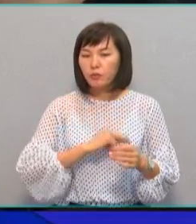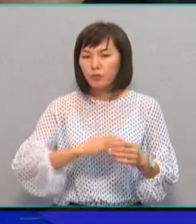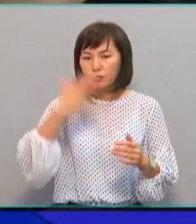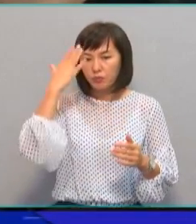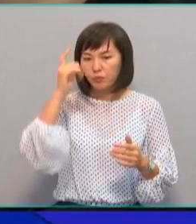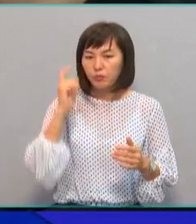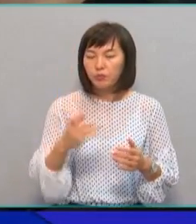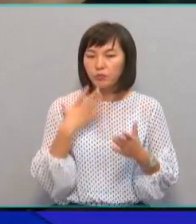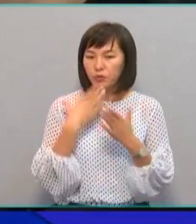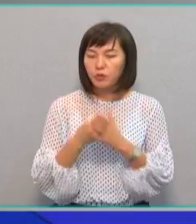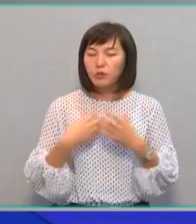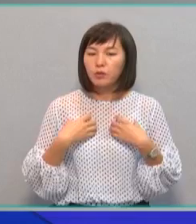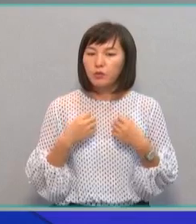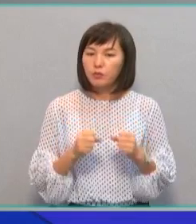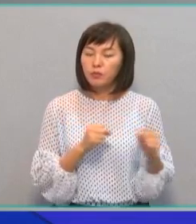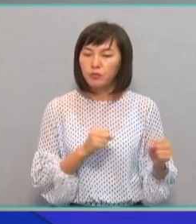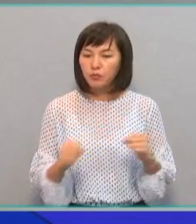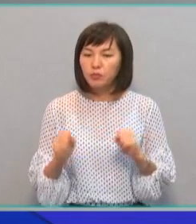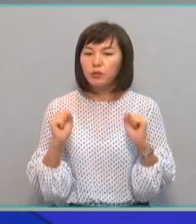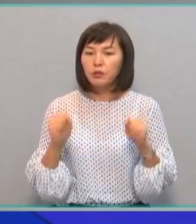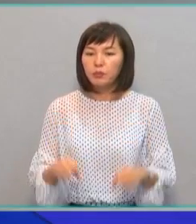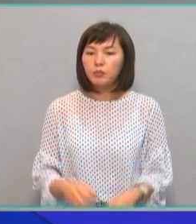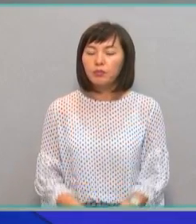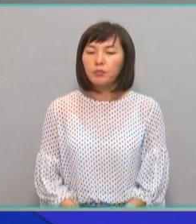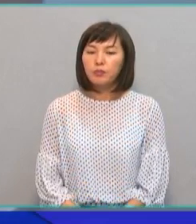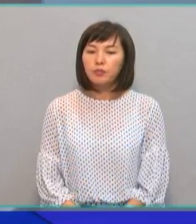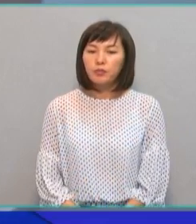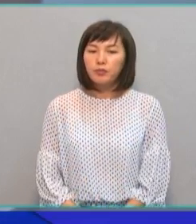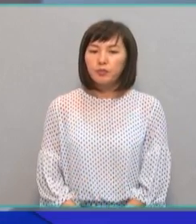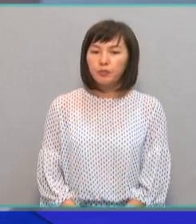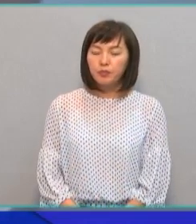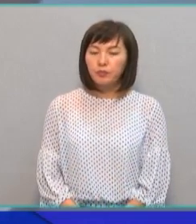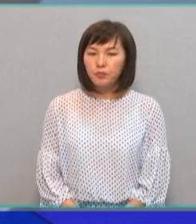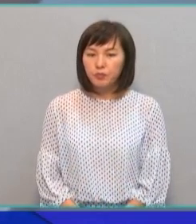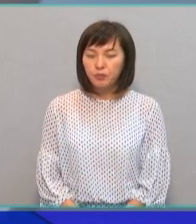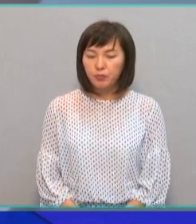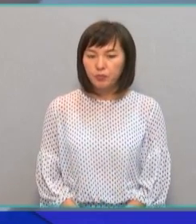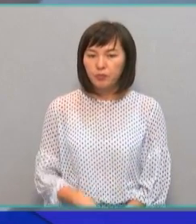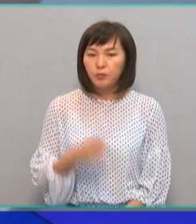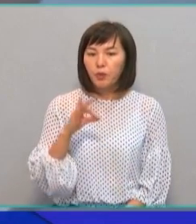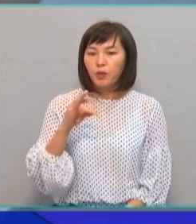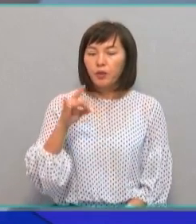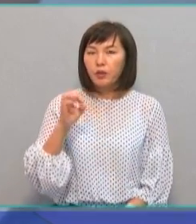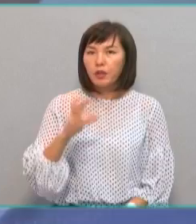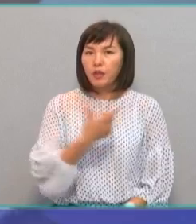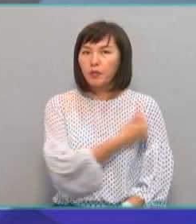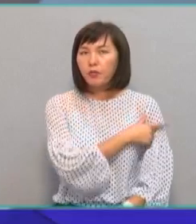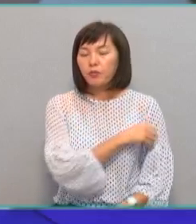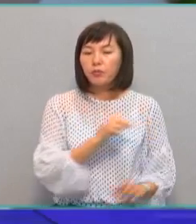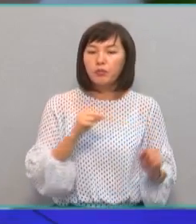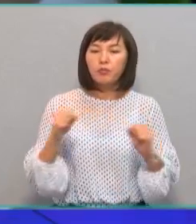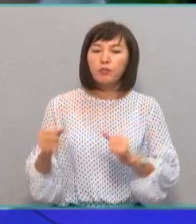қабілетті азамат өз денсаулығын сақтандыра алады. Президентіміз Қасым-Жомарт Тоқаев осы міндетті әлеуметтік медициналық сақтандыру